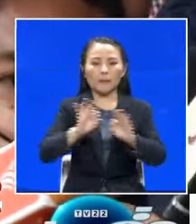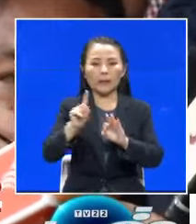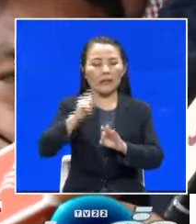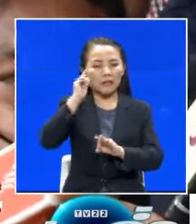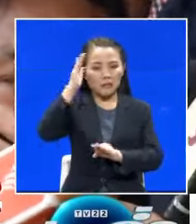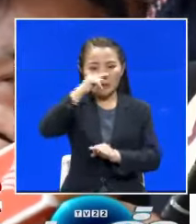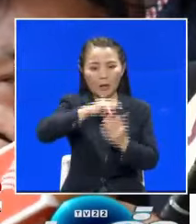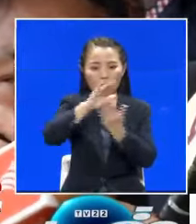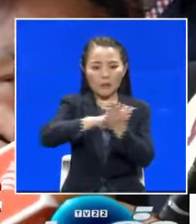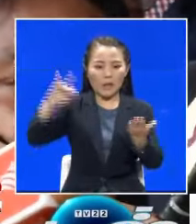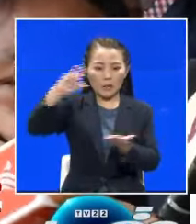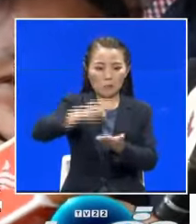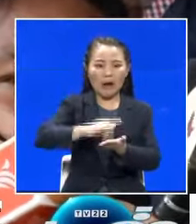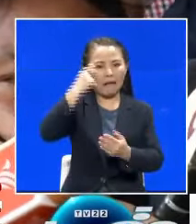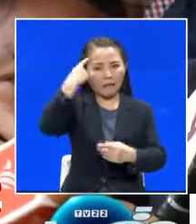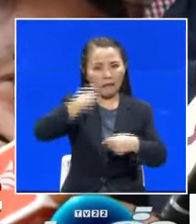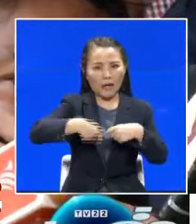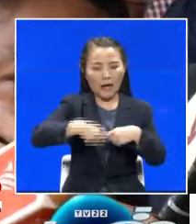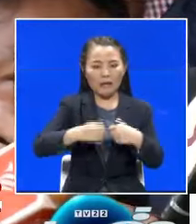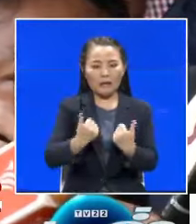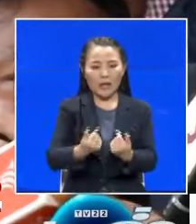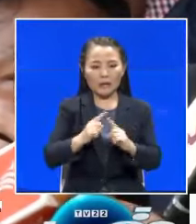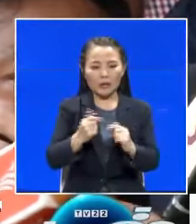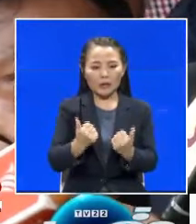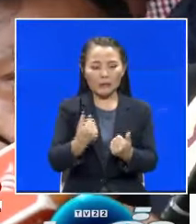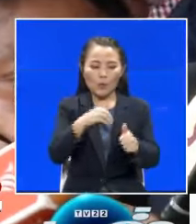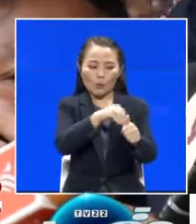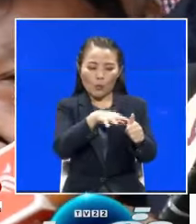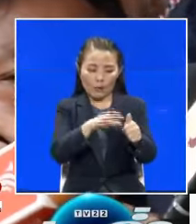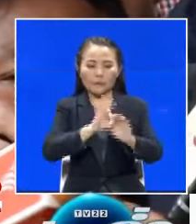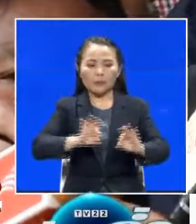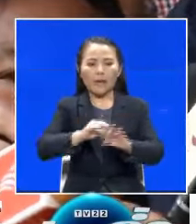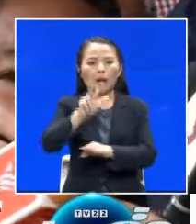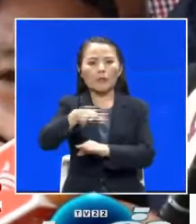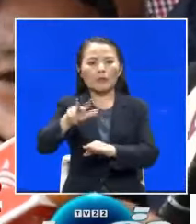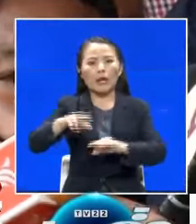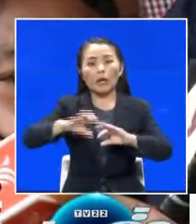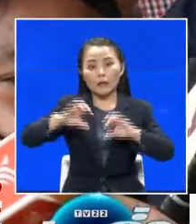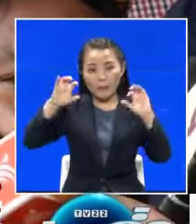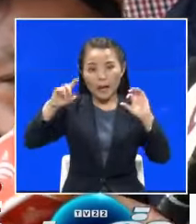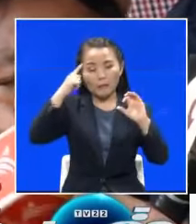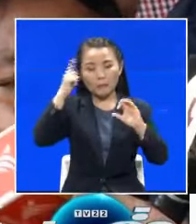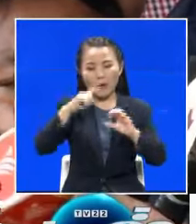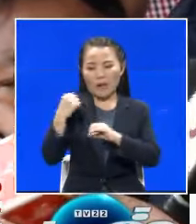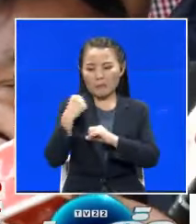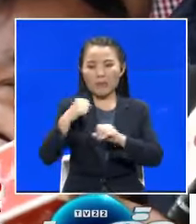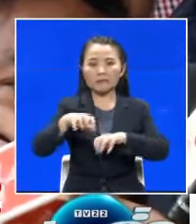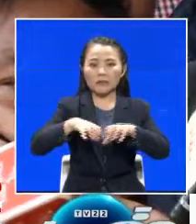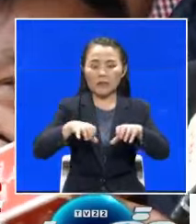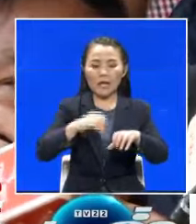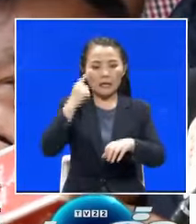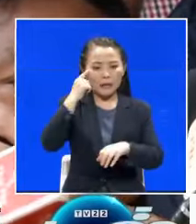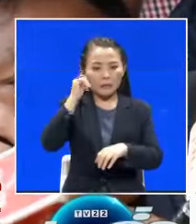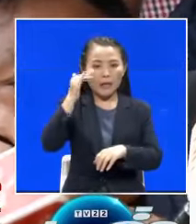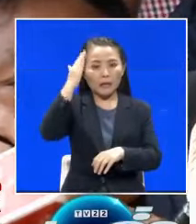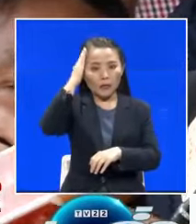ข้าประเทศไทยคุณผู้ชมแต่ขณะที่ชนชั้นนำเนี่ยเขาต้องพึ่งพาเพื่อไทยในการเป็นรัฐบาลเพื่อควบคุมอำนาจโอกาสที่คุณยิ่งลักษณ์จะ